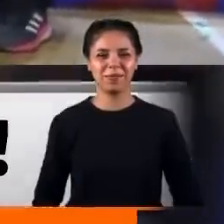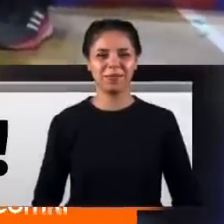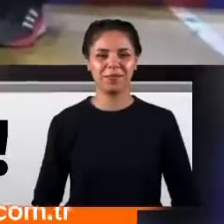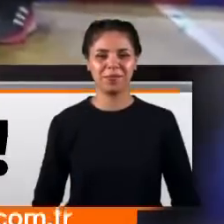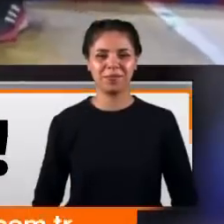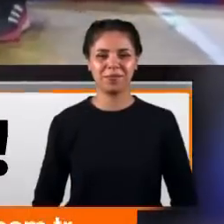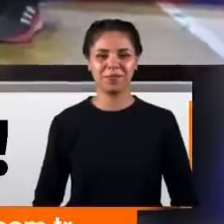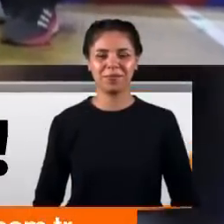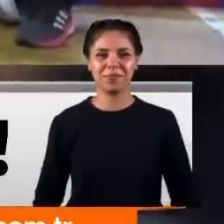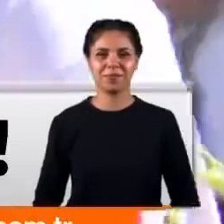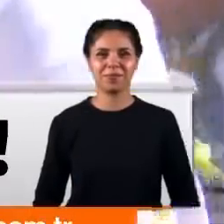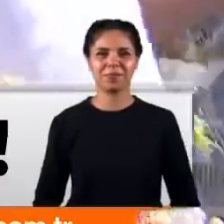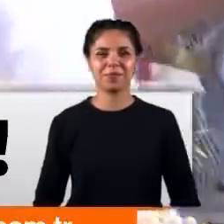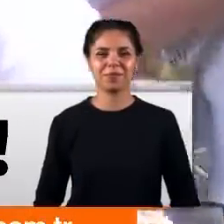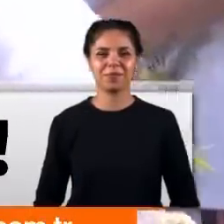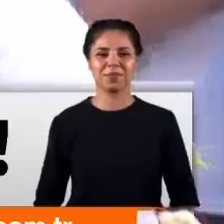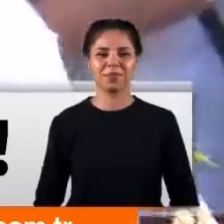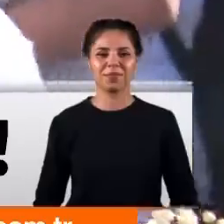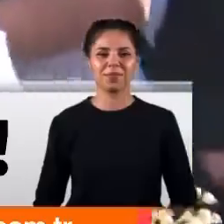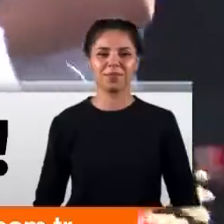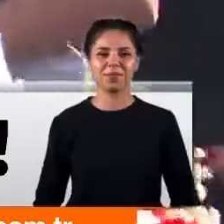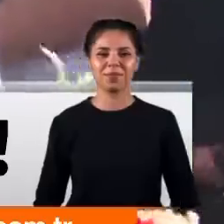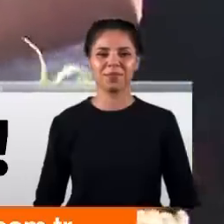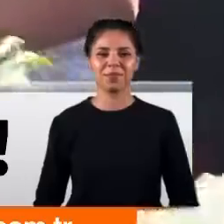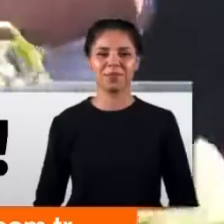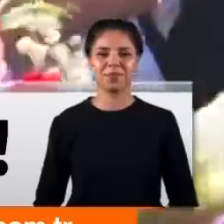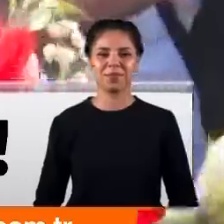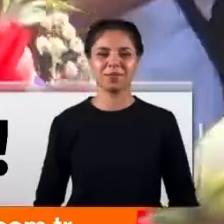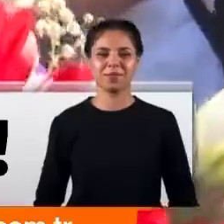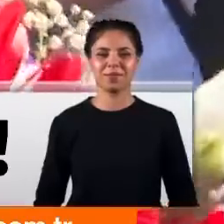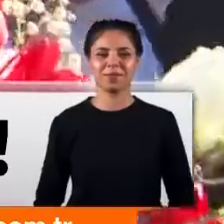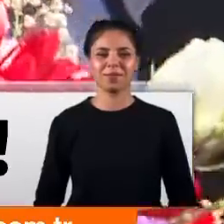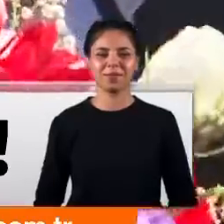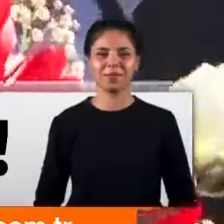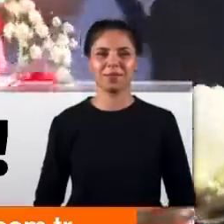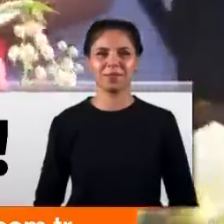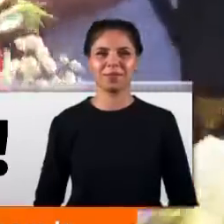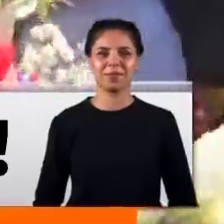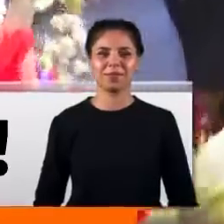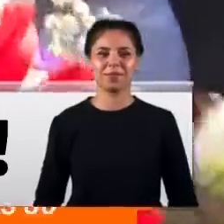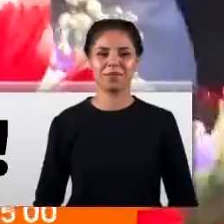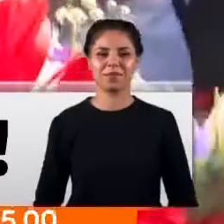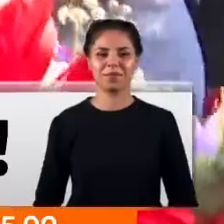çok mutlu ve gururluyum şu an Gerçekten inanılmaz mutluyum inanılmaz bir gurur